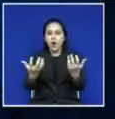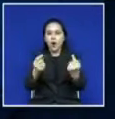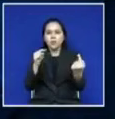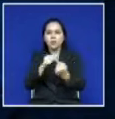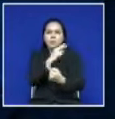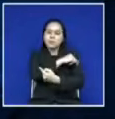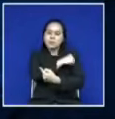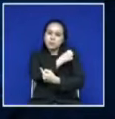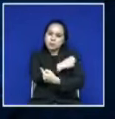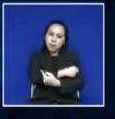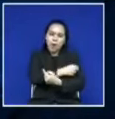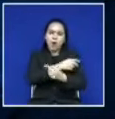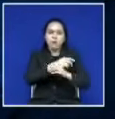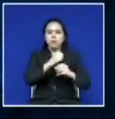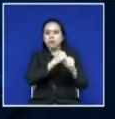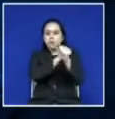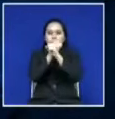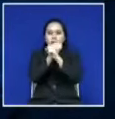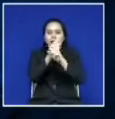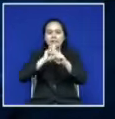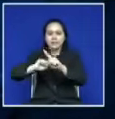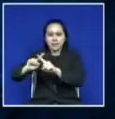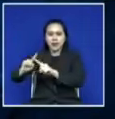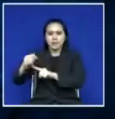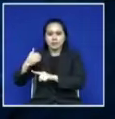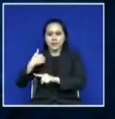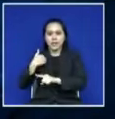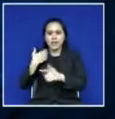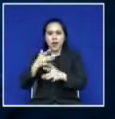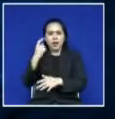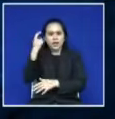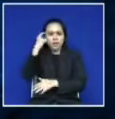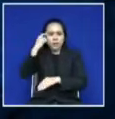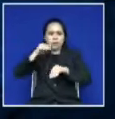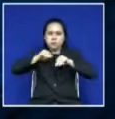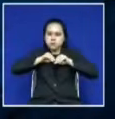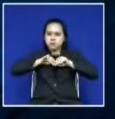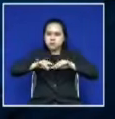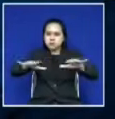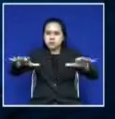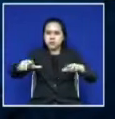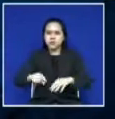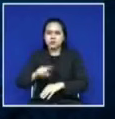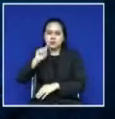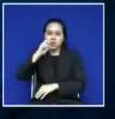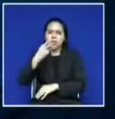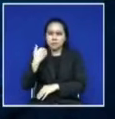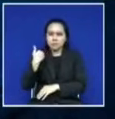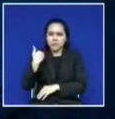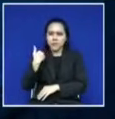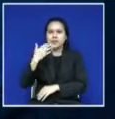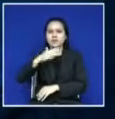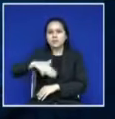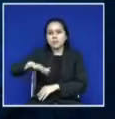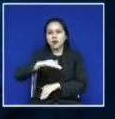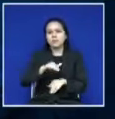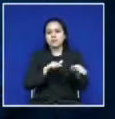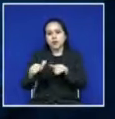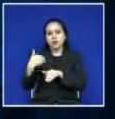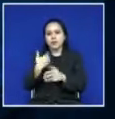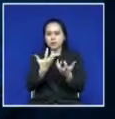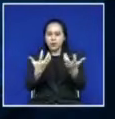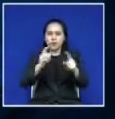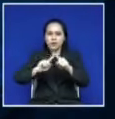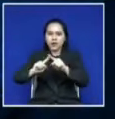ะครับเอาไว้ใช้เราทราบว่าอาจจะมีการระบาดใหญ่เกิดขึ้นอีกได้นะครับเราได้เตรียมไว้จำนวนเรียกว่าอย่างพอเ